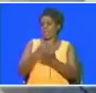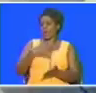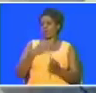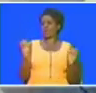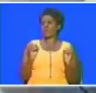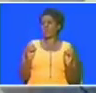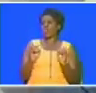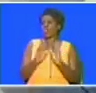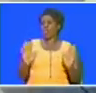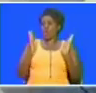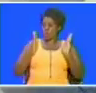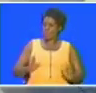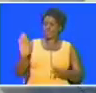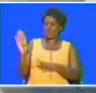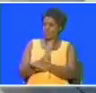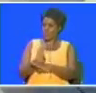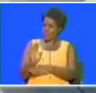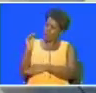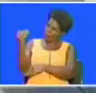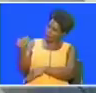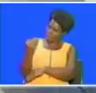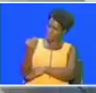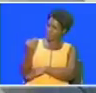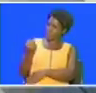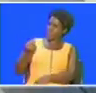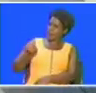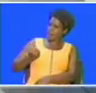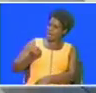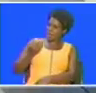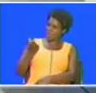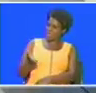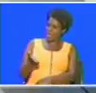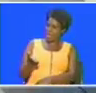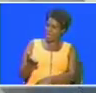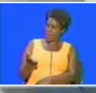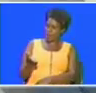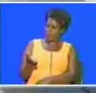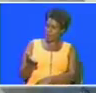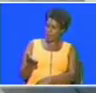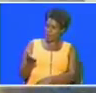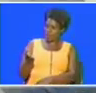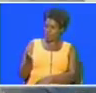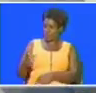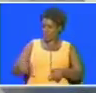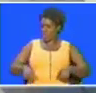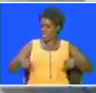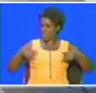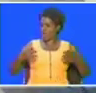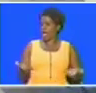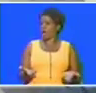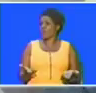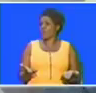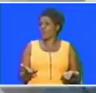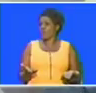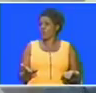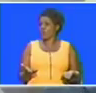Hakuna mtu yuko busy. Hebu jiulize, huyo msichana ikawa hataweza kukua hapo ama uwezi kuemploy house girl, utakaa vipi? Utakosa kufanyisha watoto wako kazi